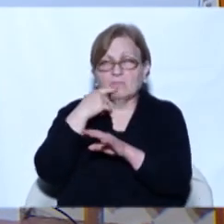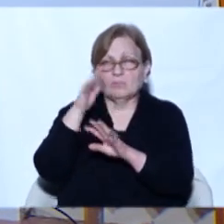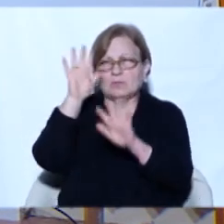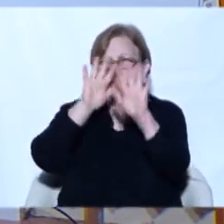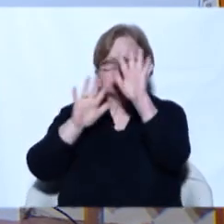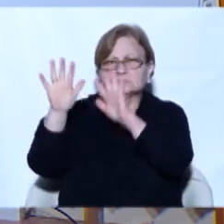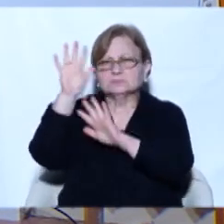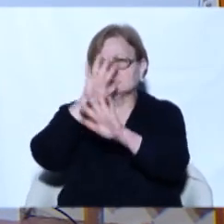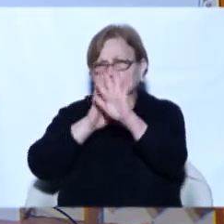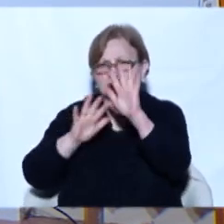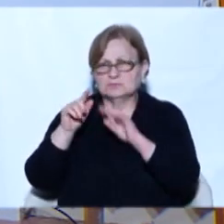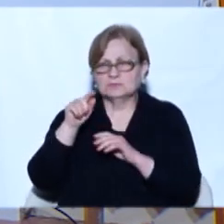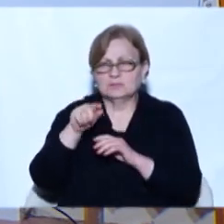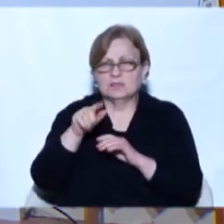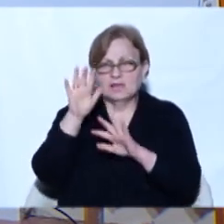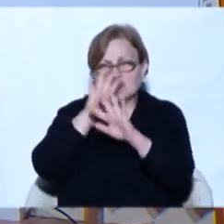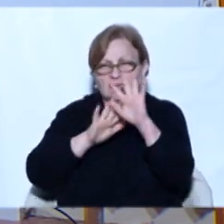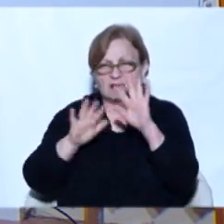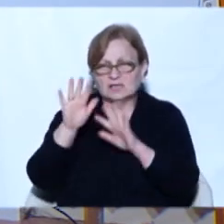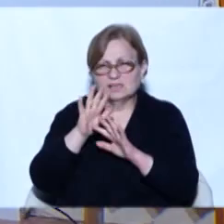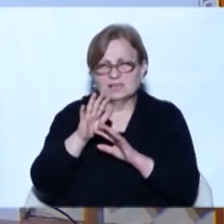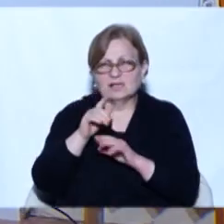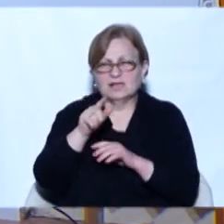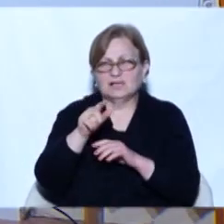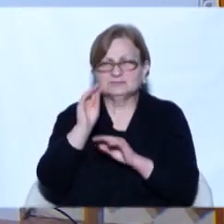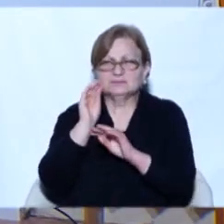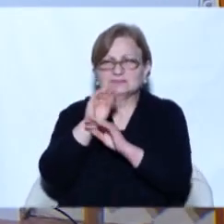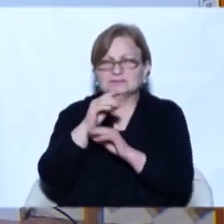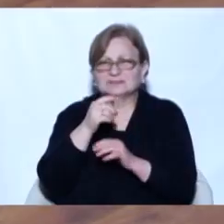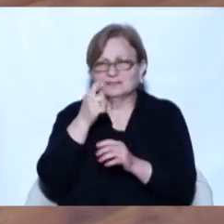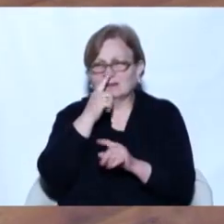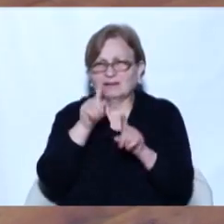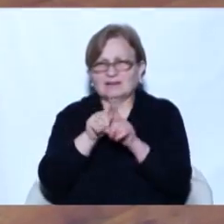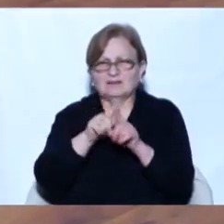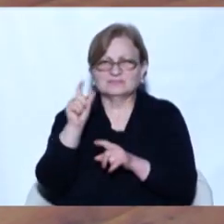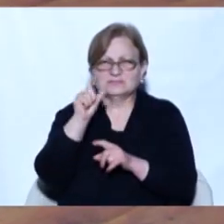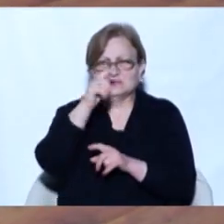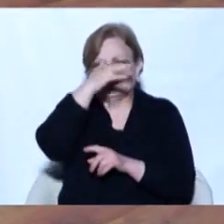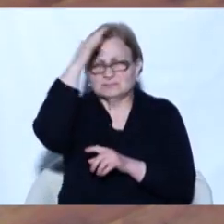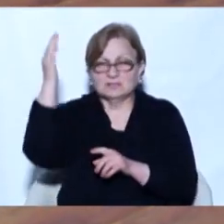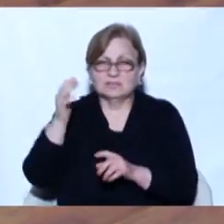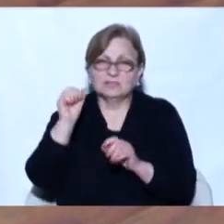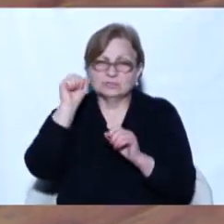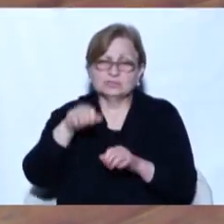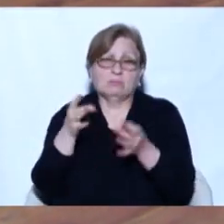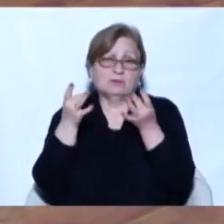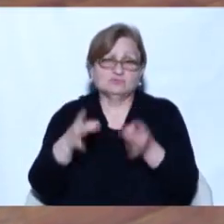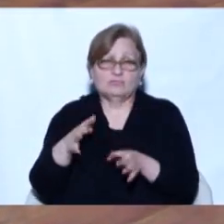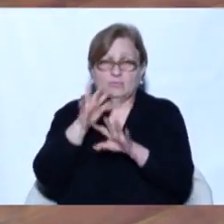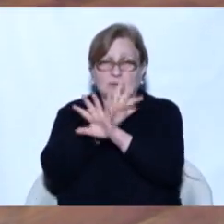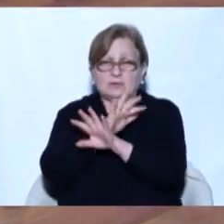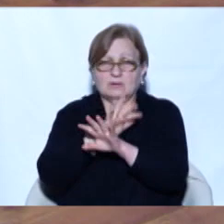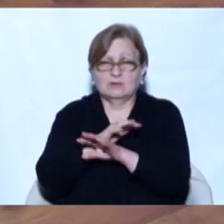გვეუბნება. შეიძლება ეს ნისლი აძლევს ცისფერ ელფერს. შეიძლება ჩვეულებრივი ირემი არისო.